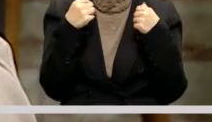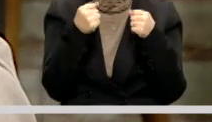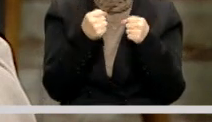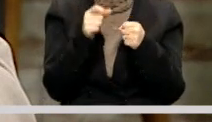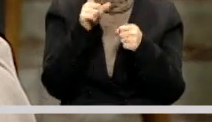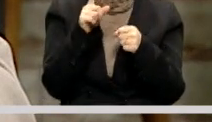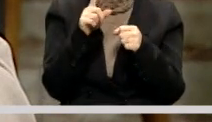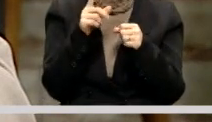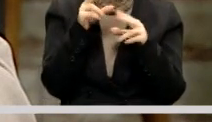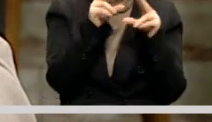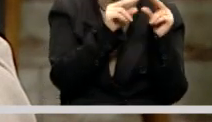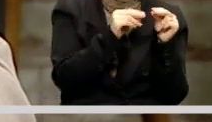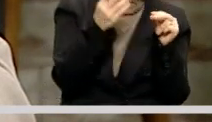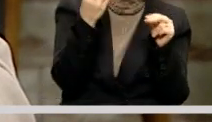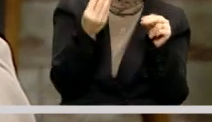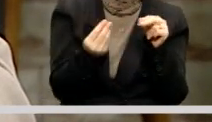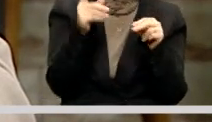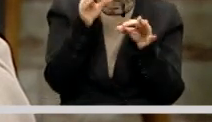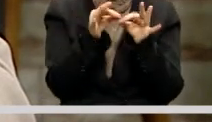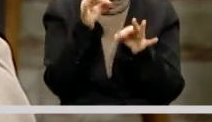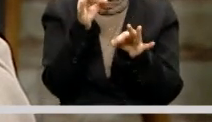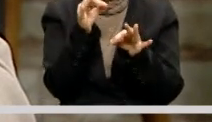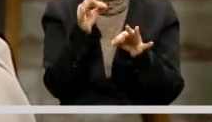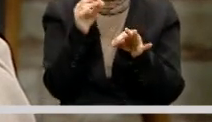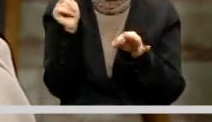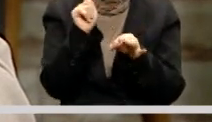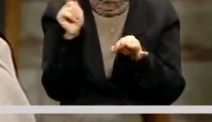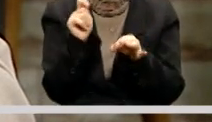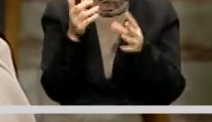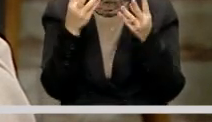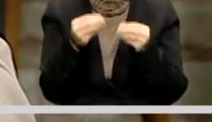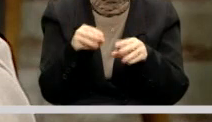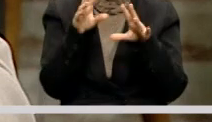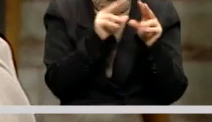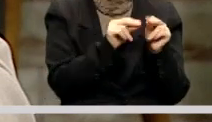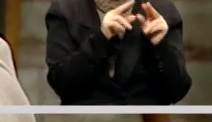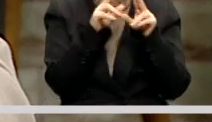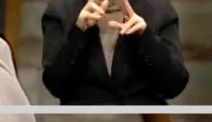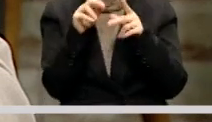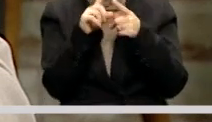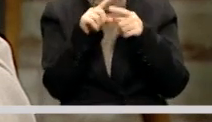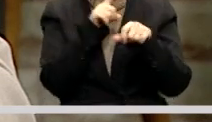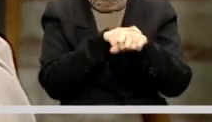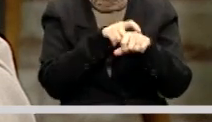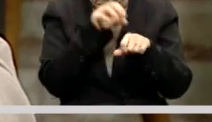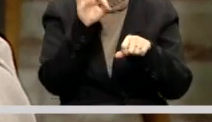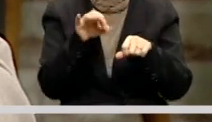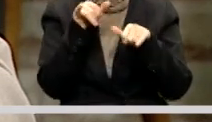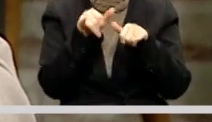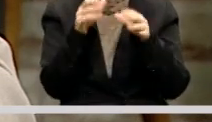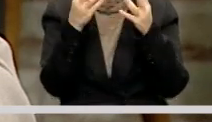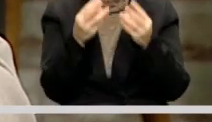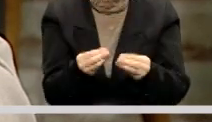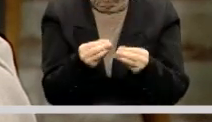şekilde uykusu olan bir insan alarm kurmadan da uyanabilir ve şaşırtıcı derecede saat hep aynı olur. Gerçekten. Deneyelim